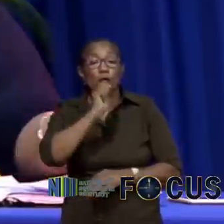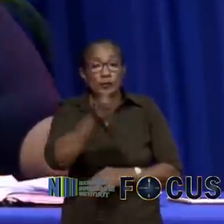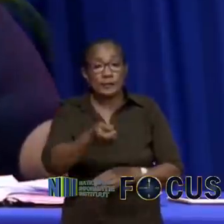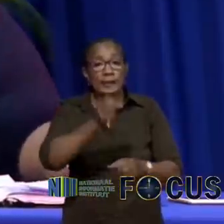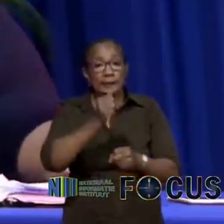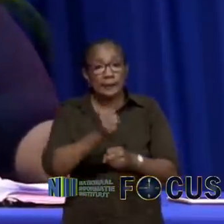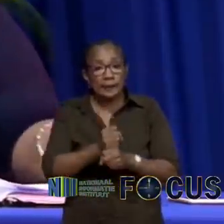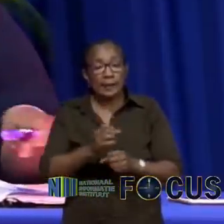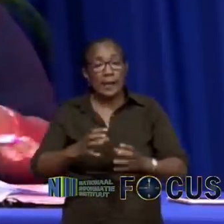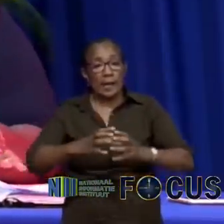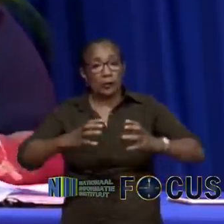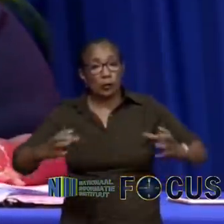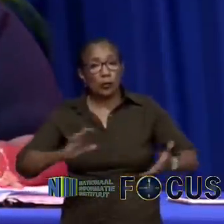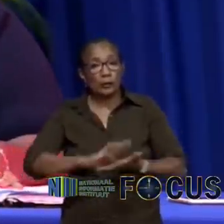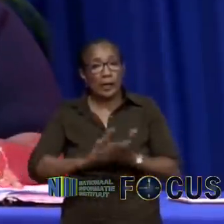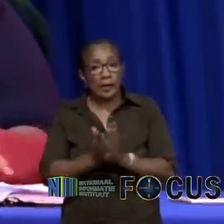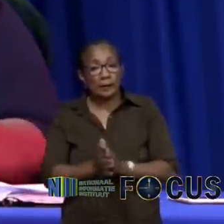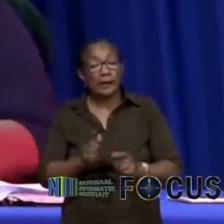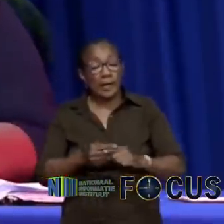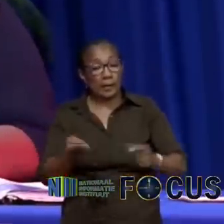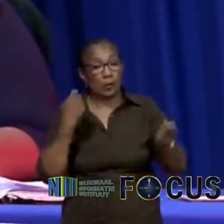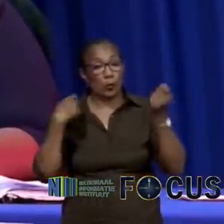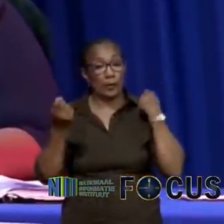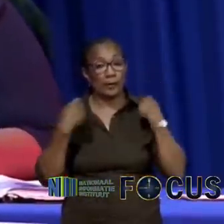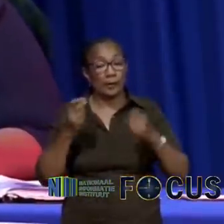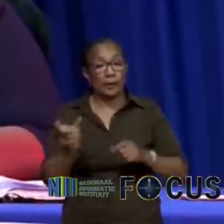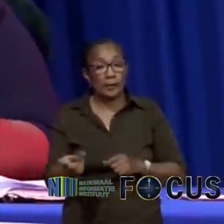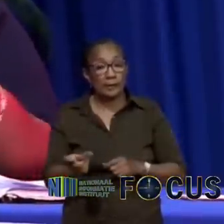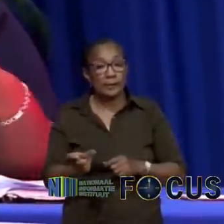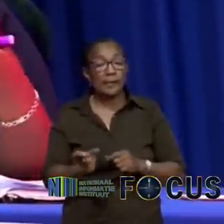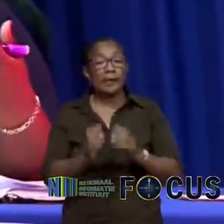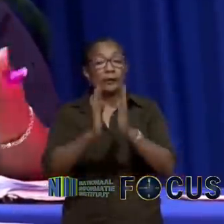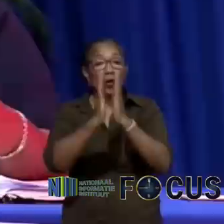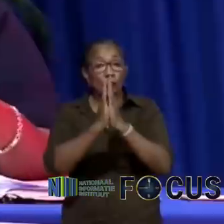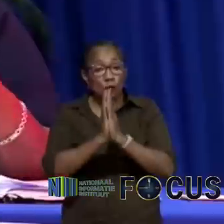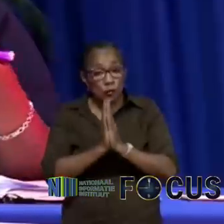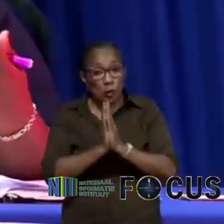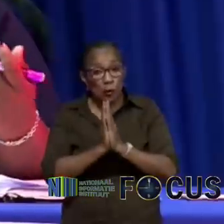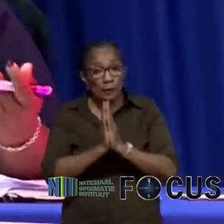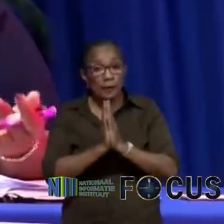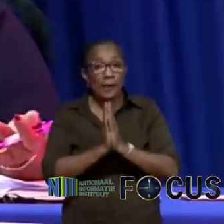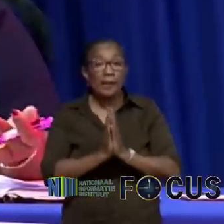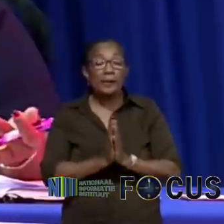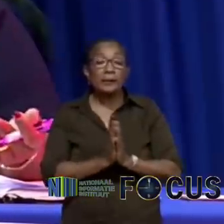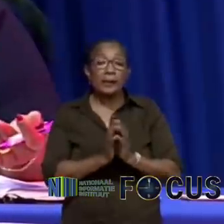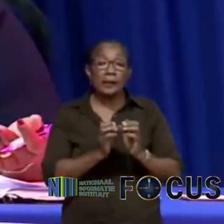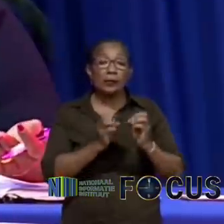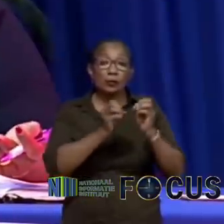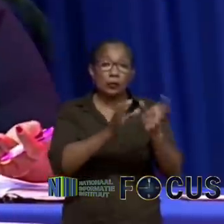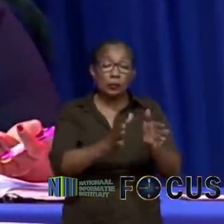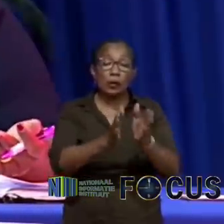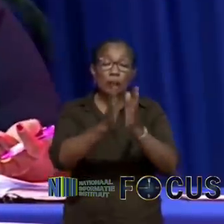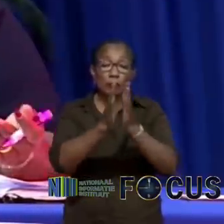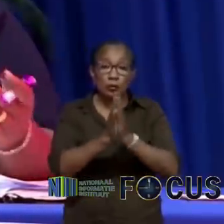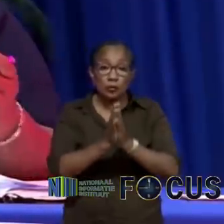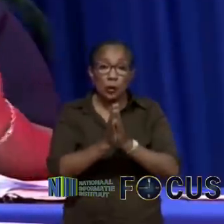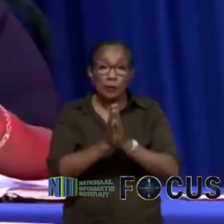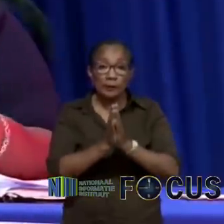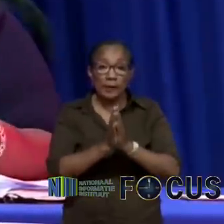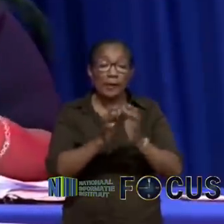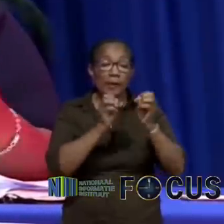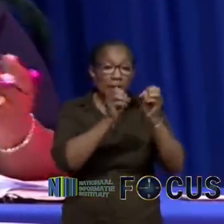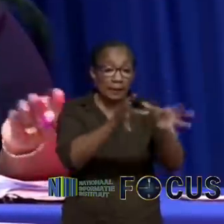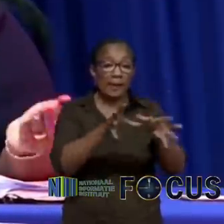de groothandel en de winkeliers dat er op de zondag, dat de toeleveranciers op de zondag de bevoorrading